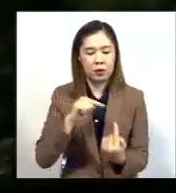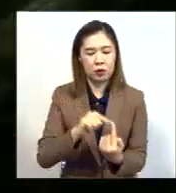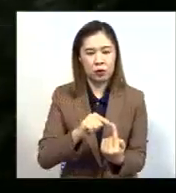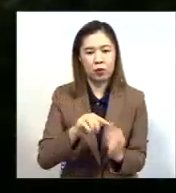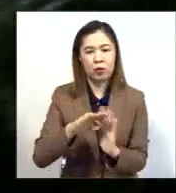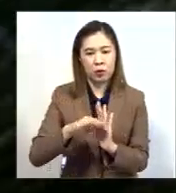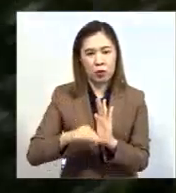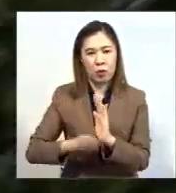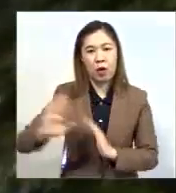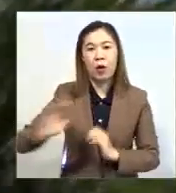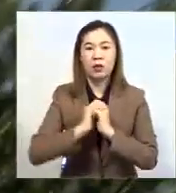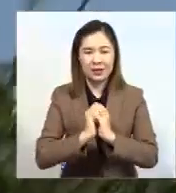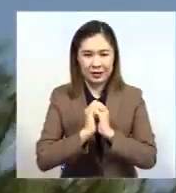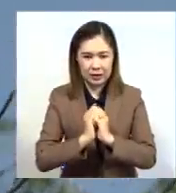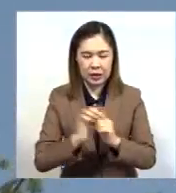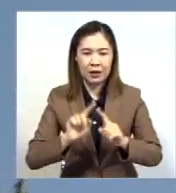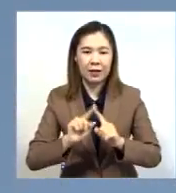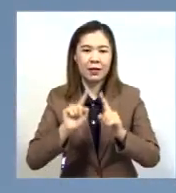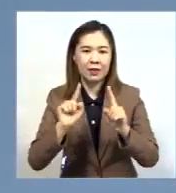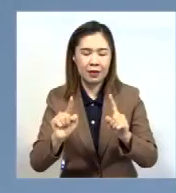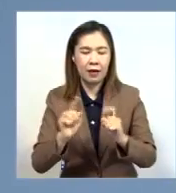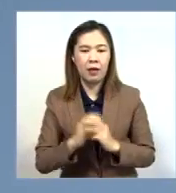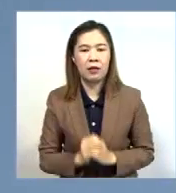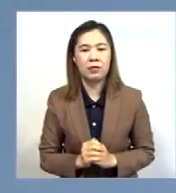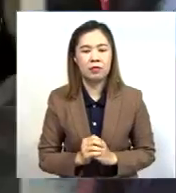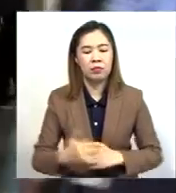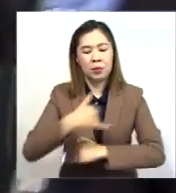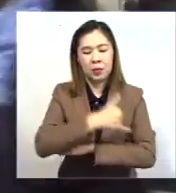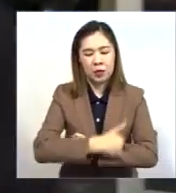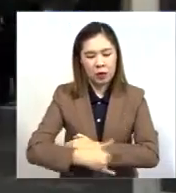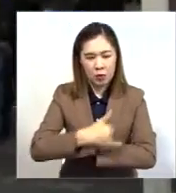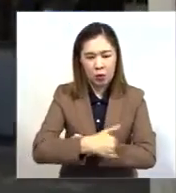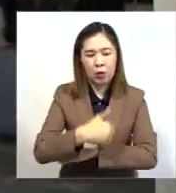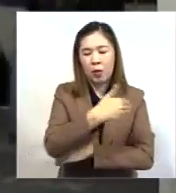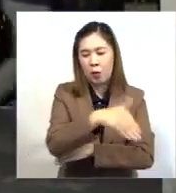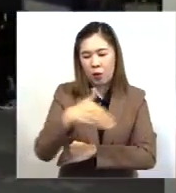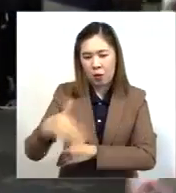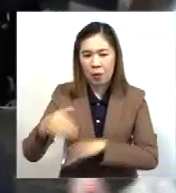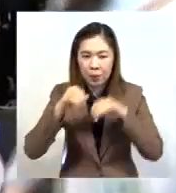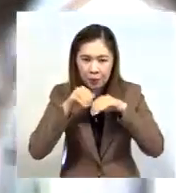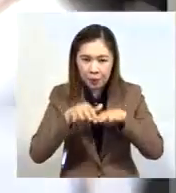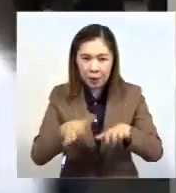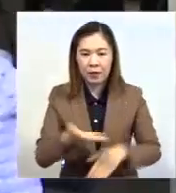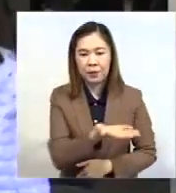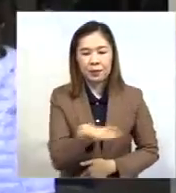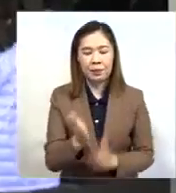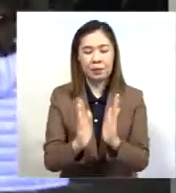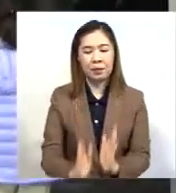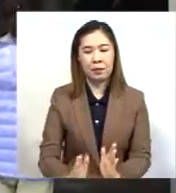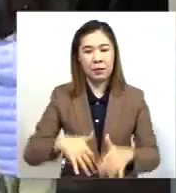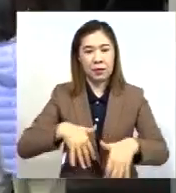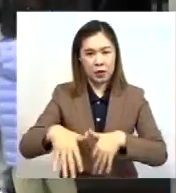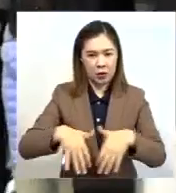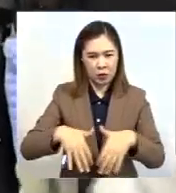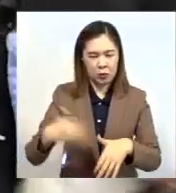จีนแต่การแพร่ระบาดที่ขยายไปในระยังประเทศต่างๆส่งผลให้ประชาชนบางประเทศเกิดกระแ